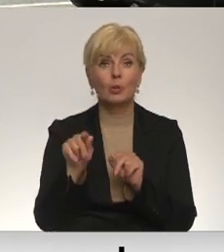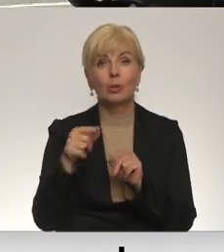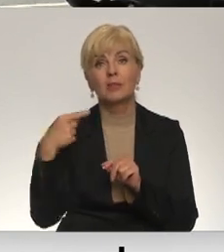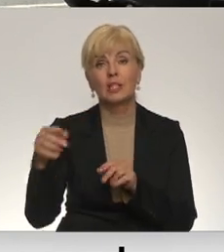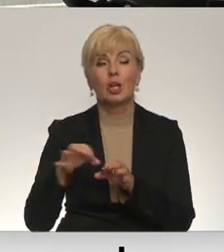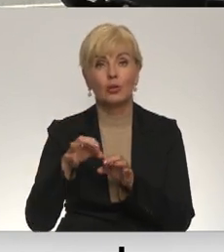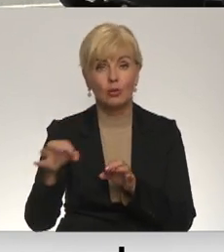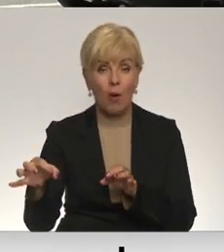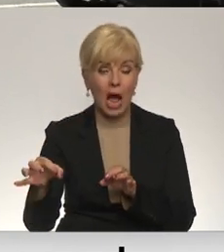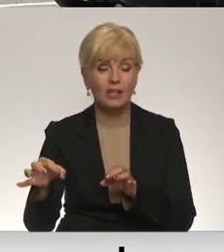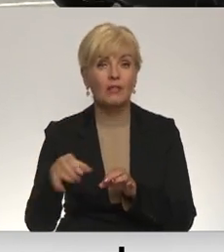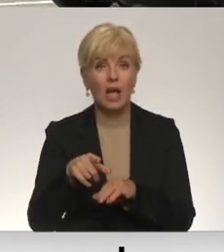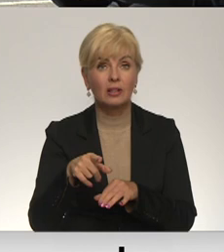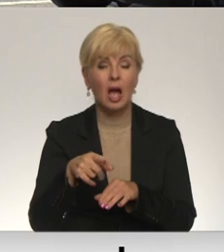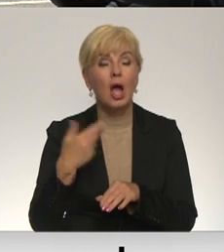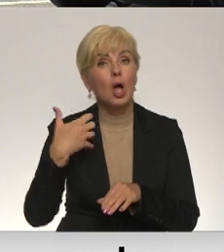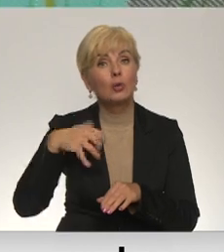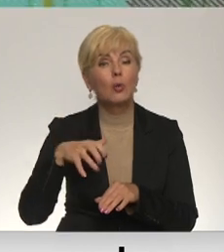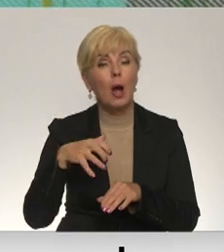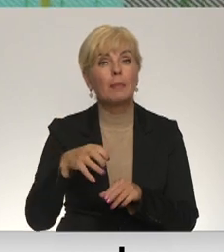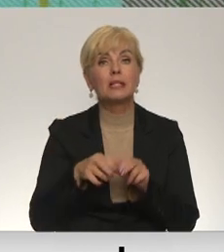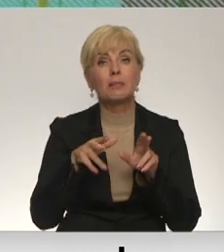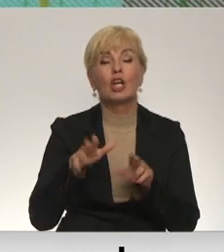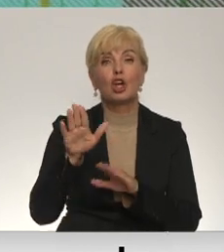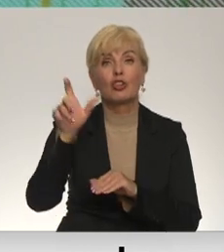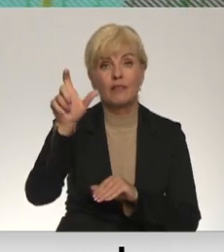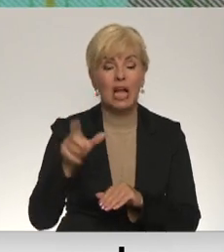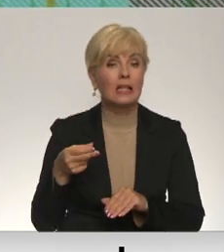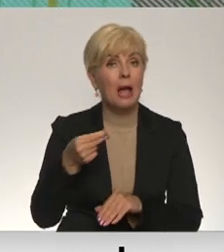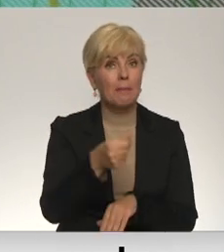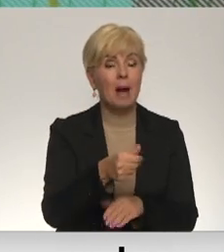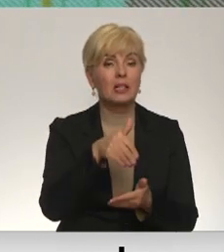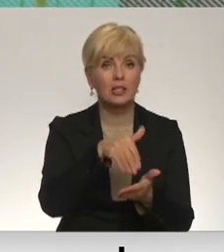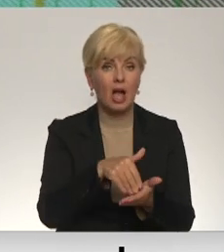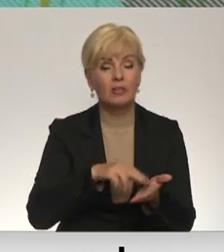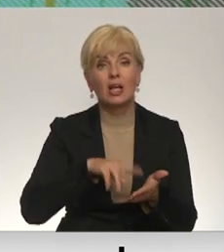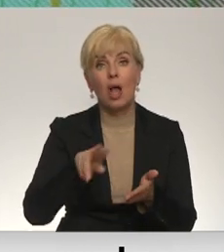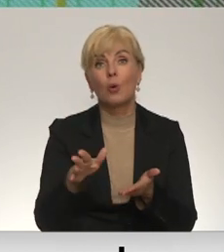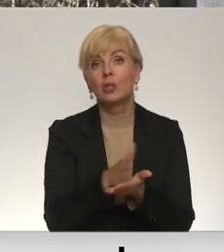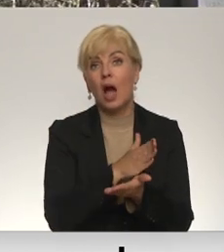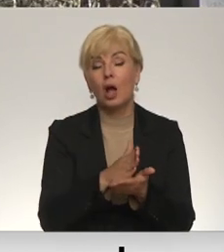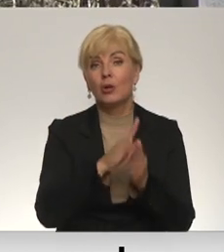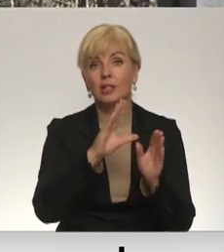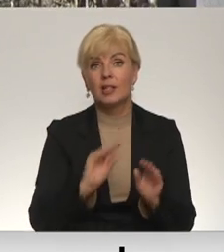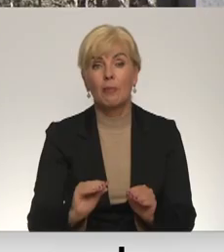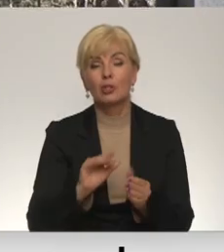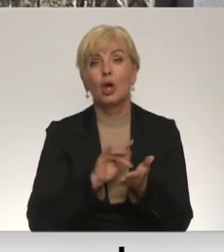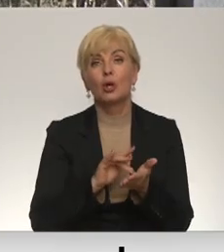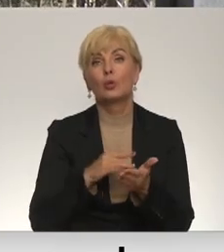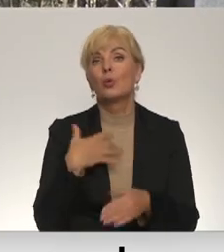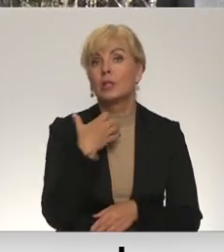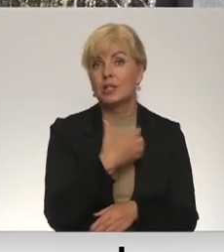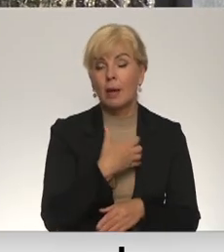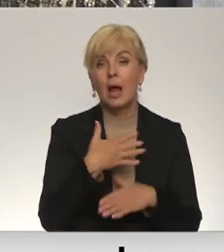Kā RTV skaidro domas priekšsētāja vietniece, maksa par stāvvietām ļaušot vismaz daļēji samazināt turistiem